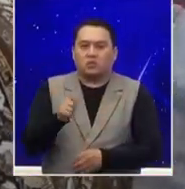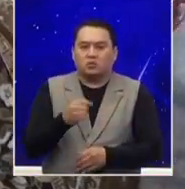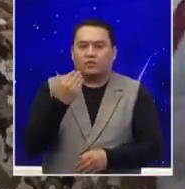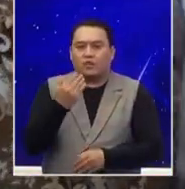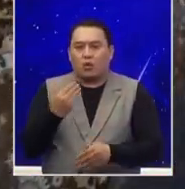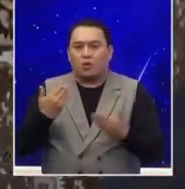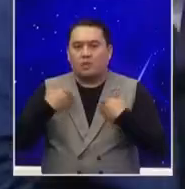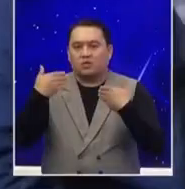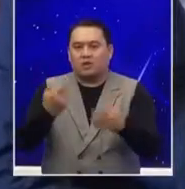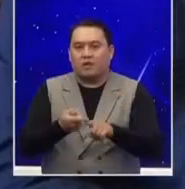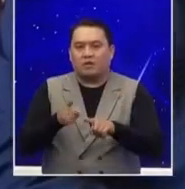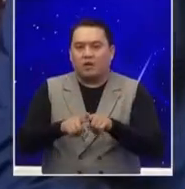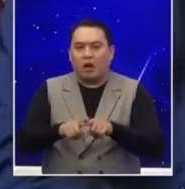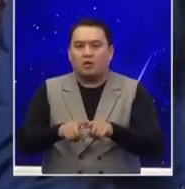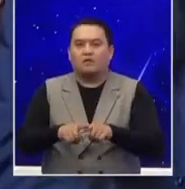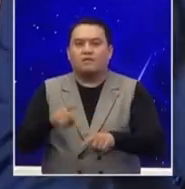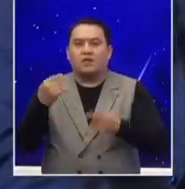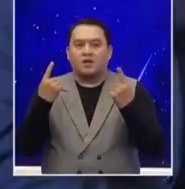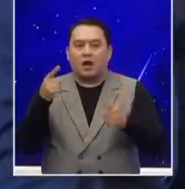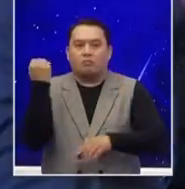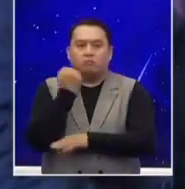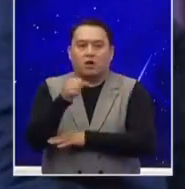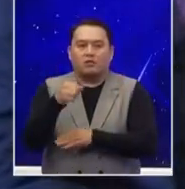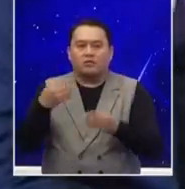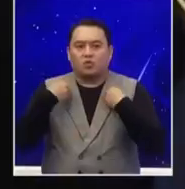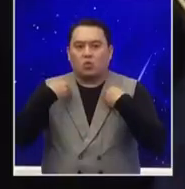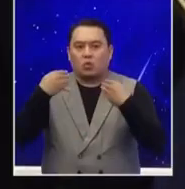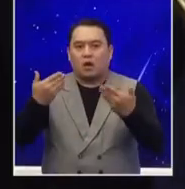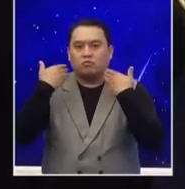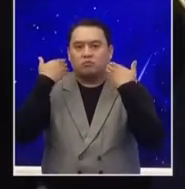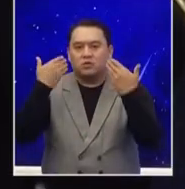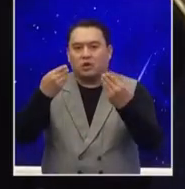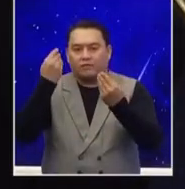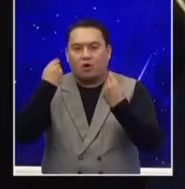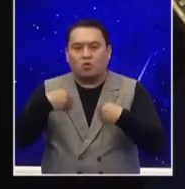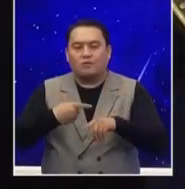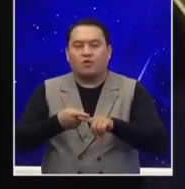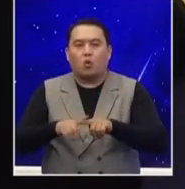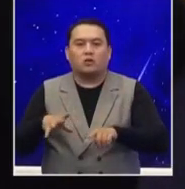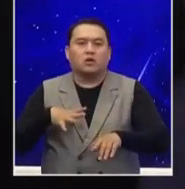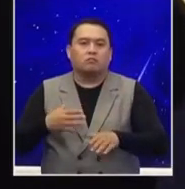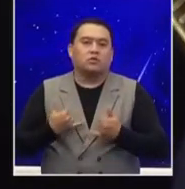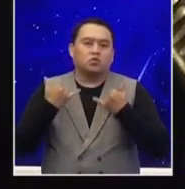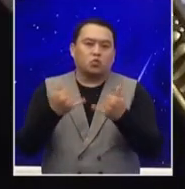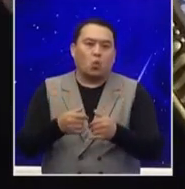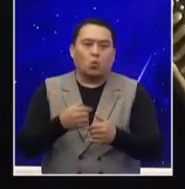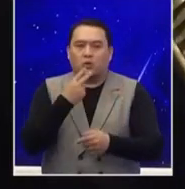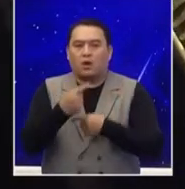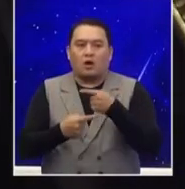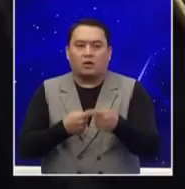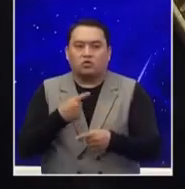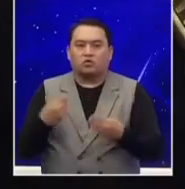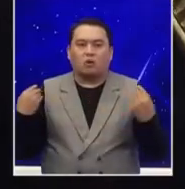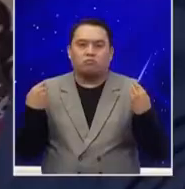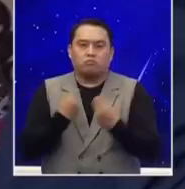вот и в этот раз бойца великой победы и с днем рождения поздравил аким района почетная грамота и традиционный